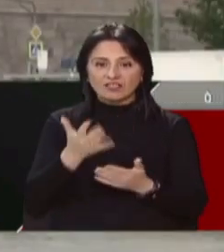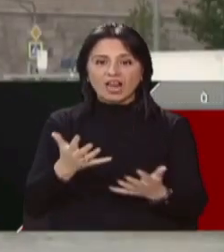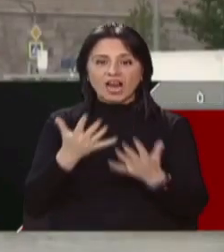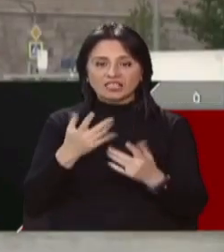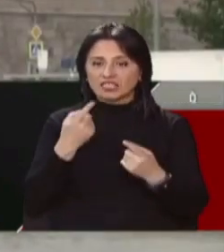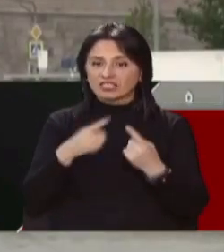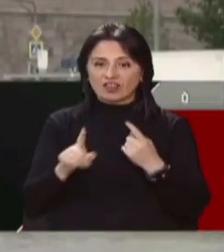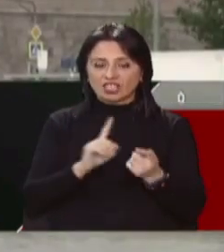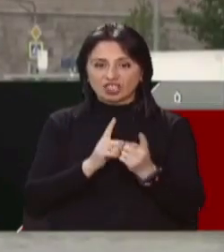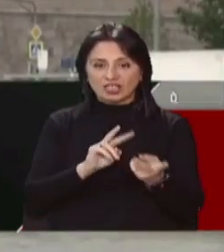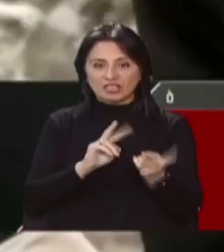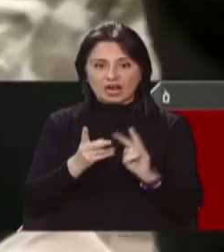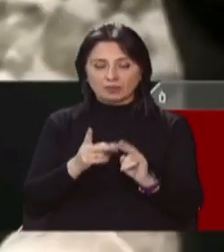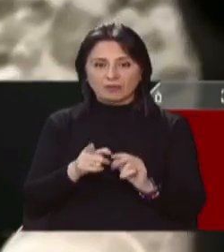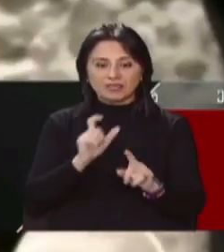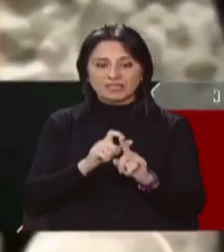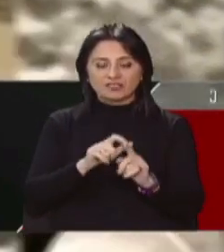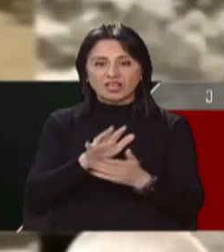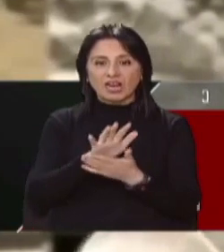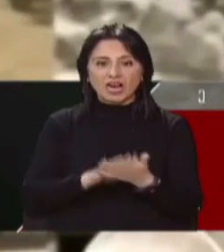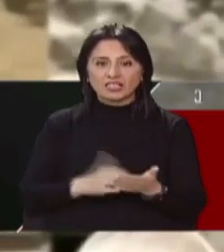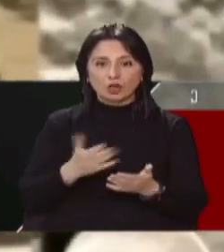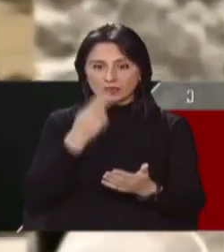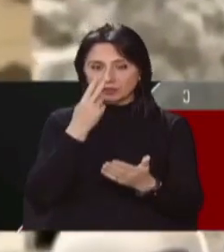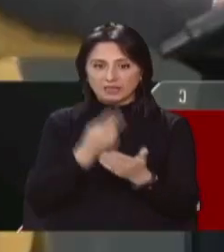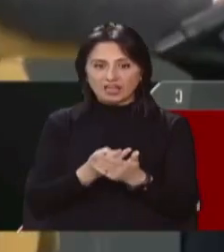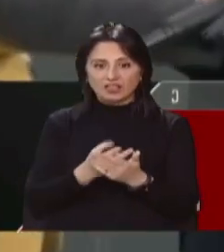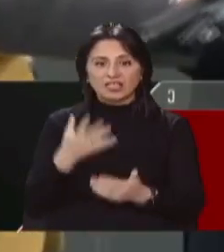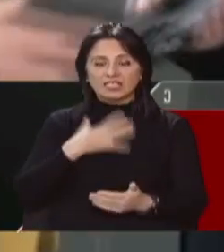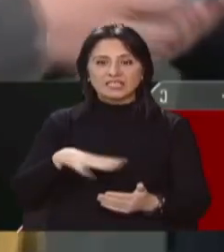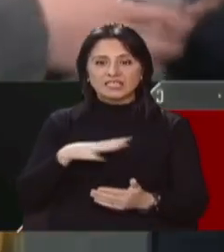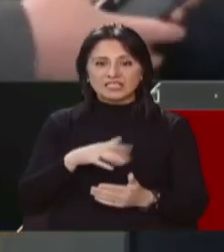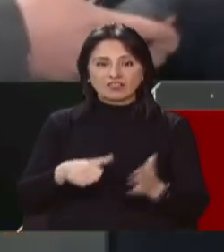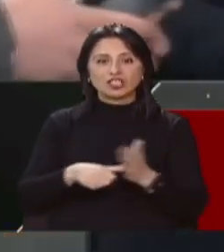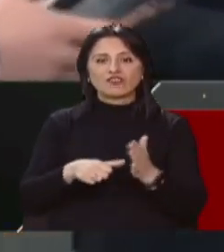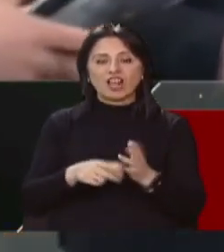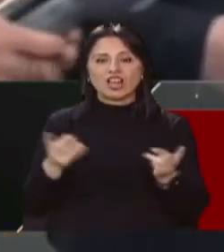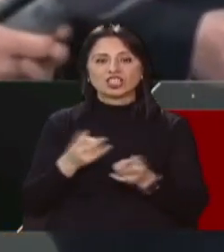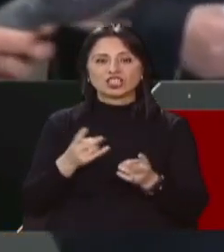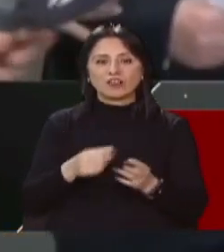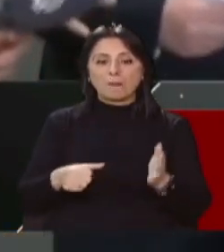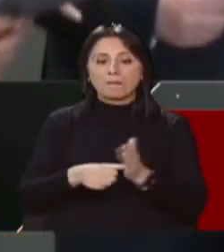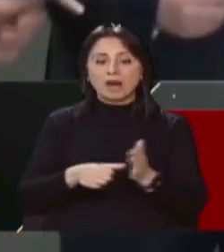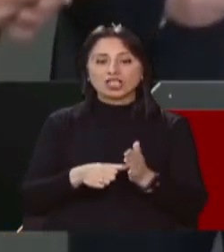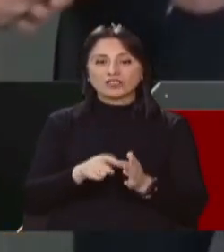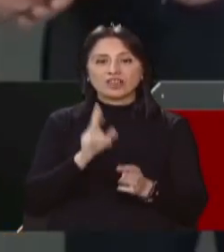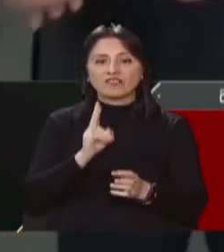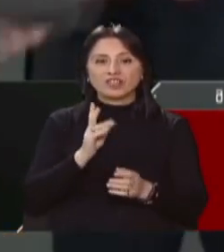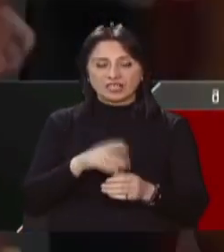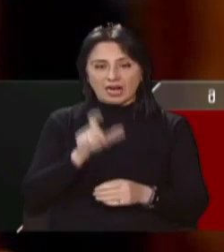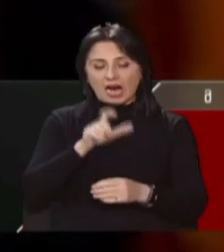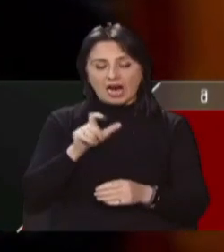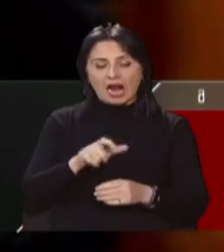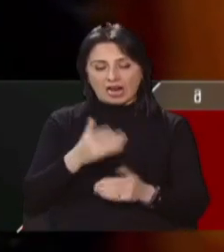აშკარად სხვანაირად ითარგმნება და იმ რიტორიკის გაგრძელებაა, რომლის მიხედვითაც საქართველოს შველა ჭირდება. Მაშველი კი ხალხის მსახურია,